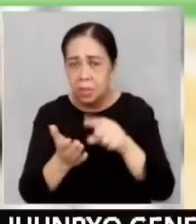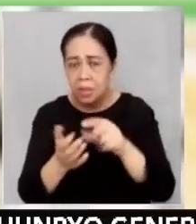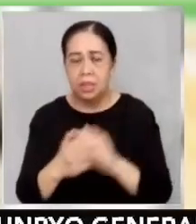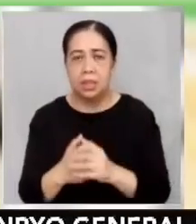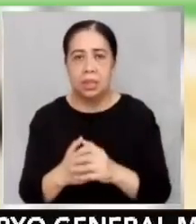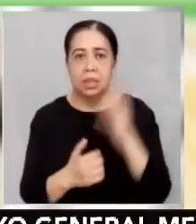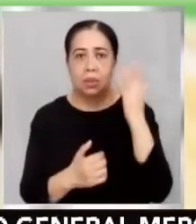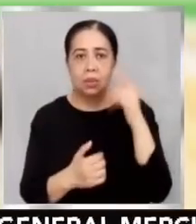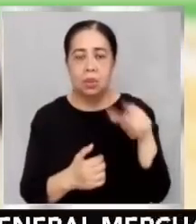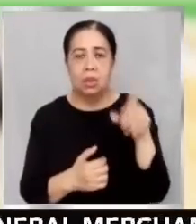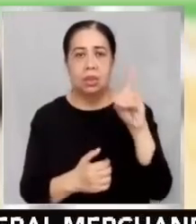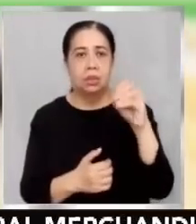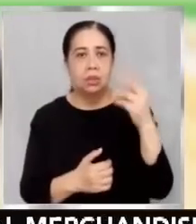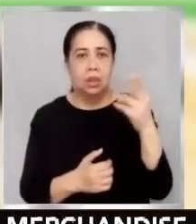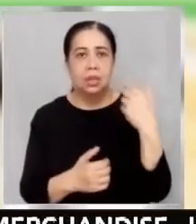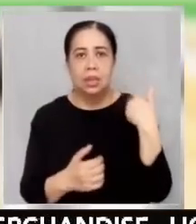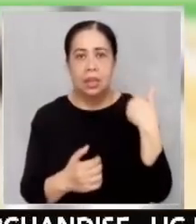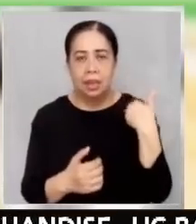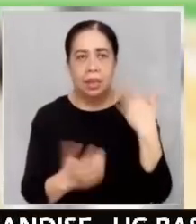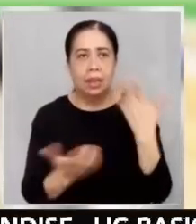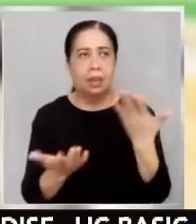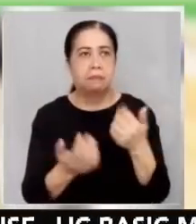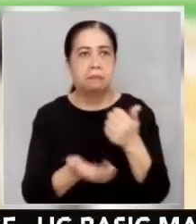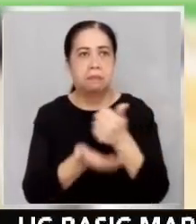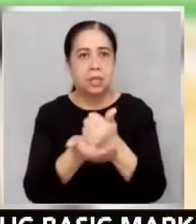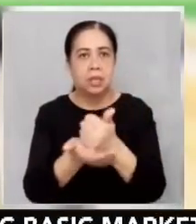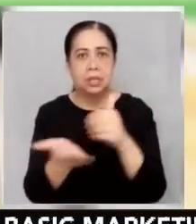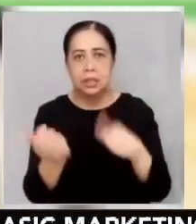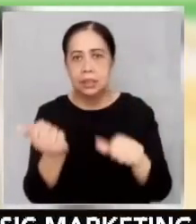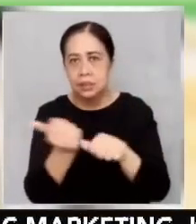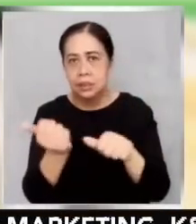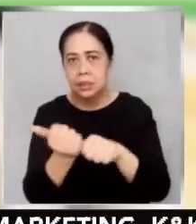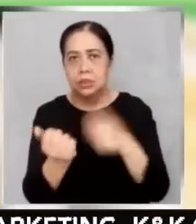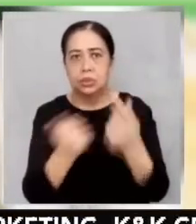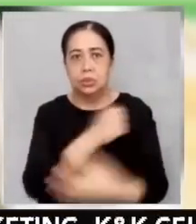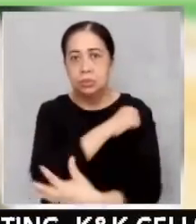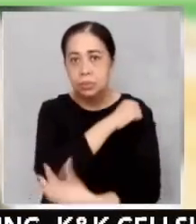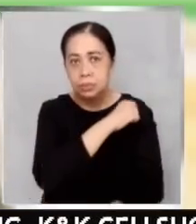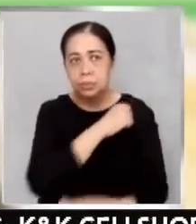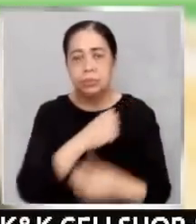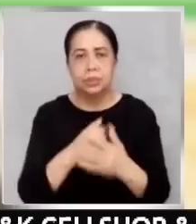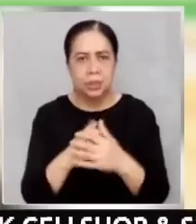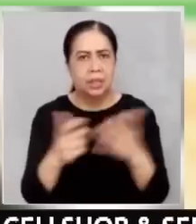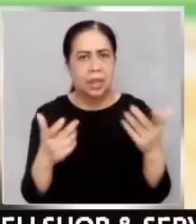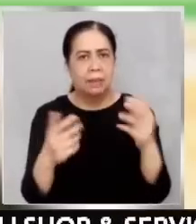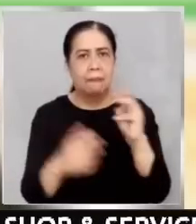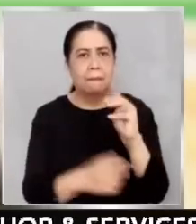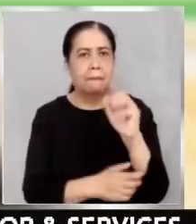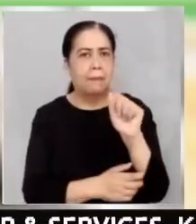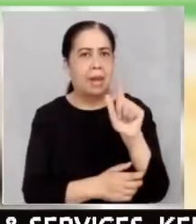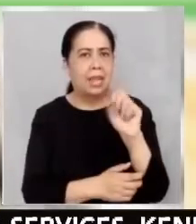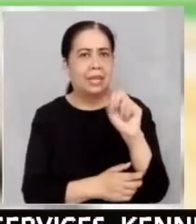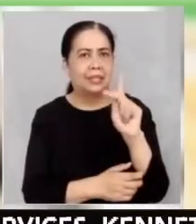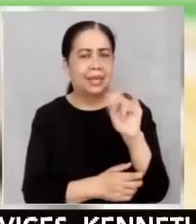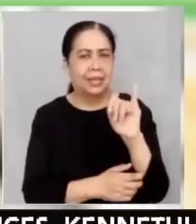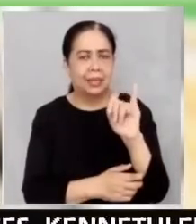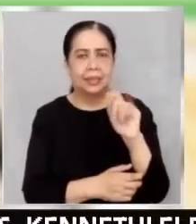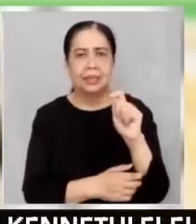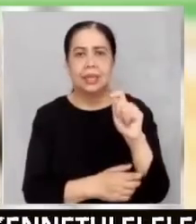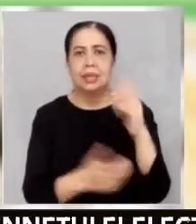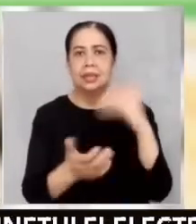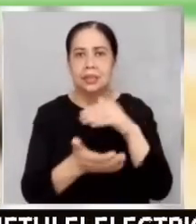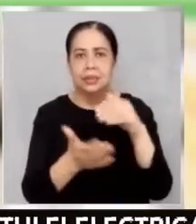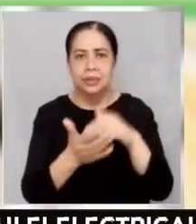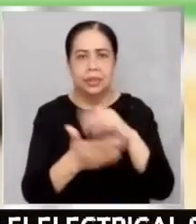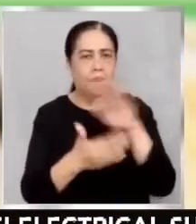MAIP, Medical Assistance to Indigents. There is yung basically yung malasakit center, meron silang one-stop shop na nandun lahat ng